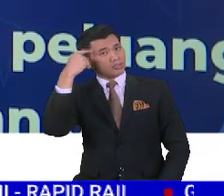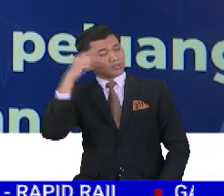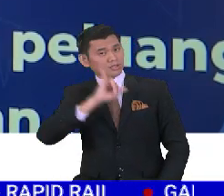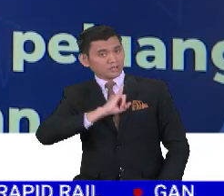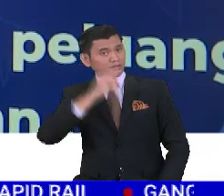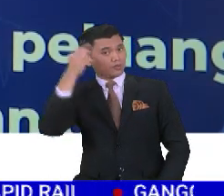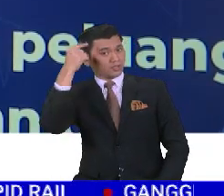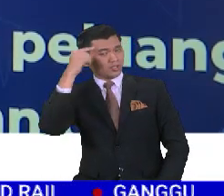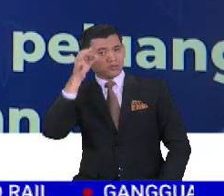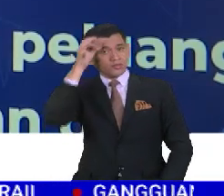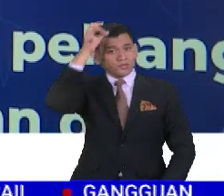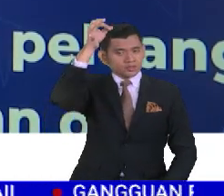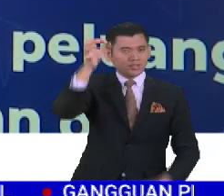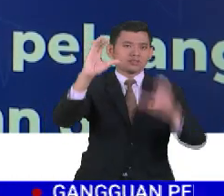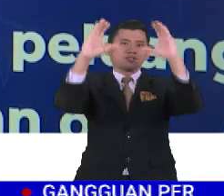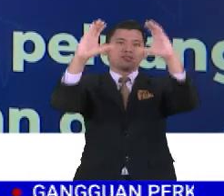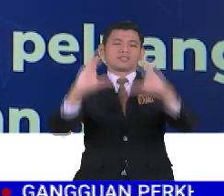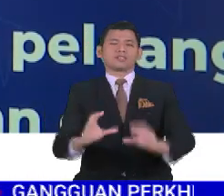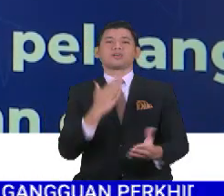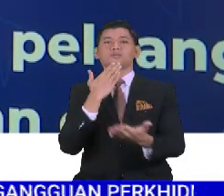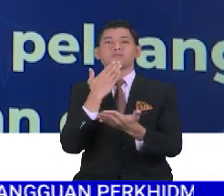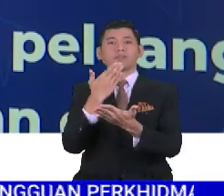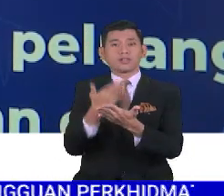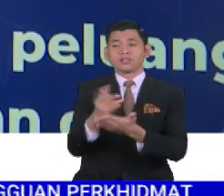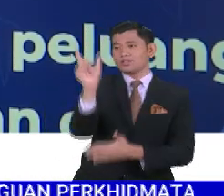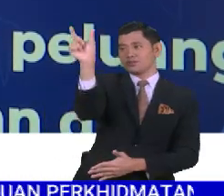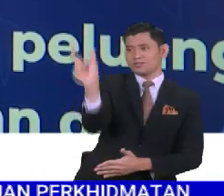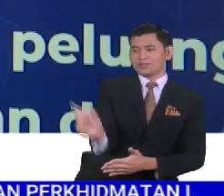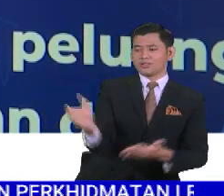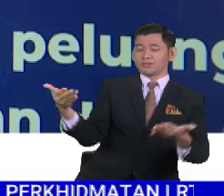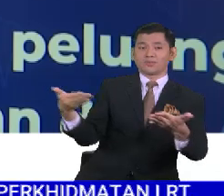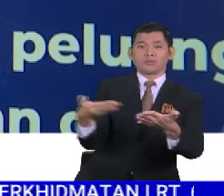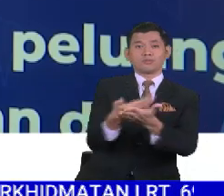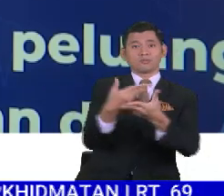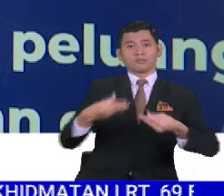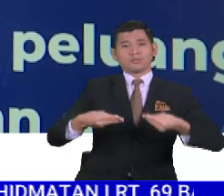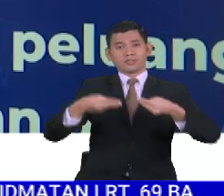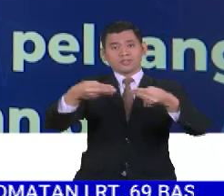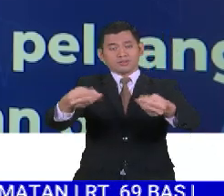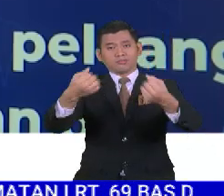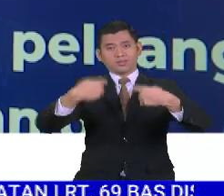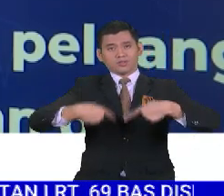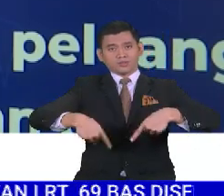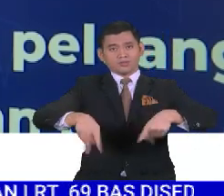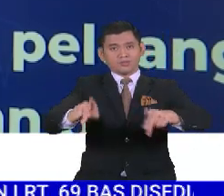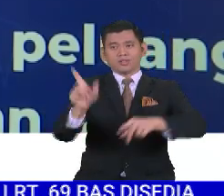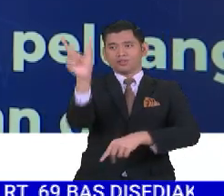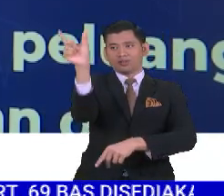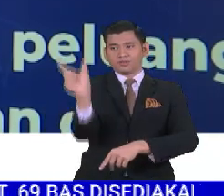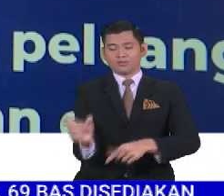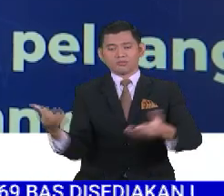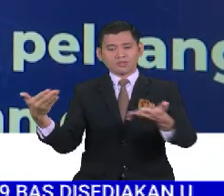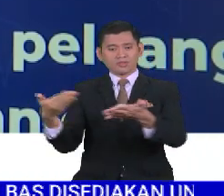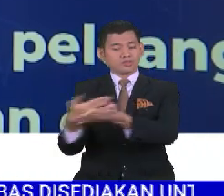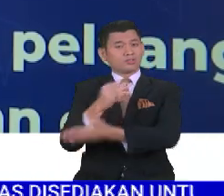pendekatan yang baik. Jadi setengah calon baru ini mungkin dilihat macam disadvantage sebab mereka baru. Tapi kalau saya lah,